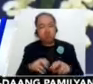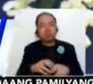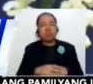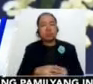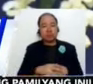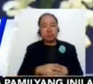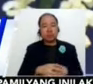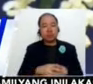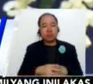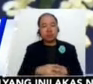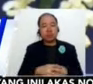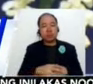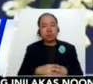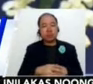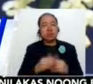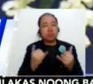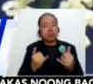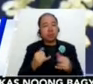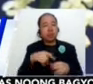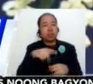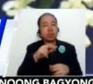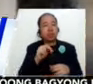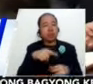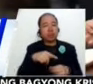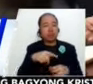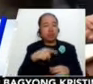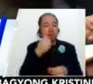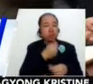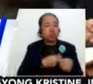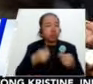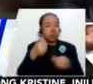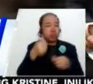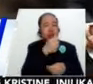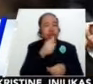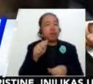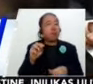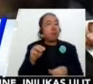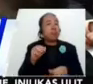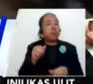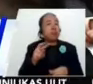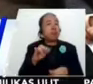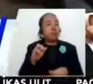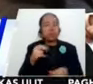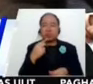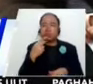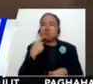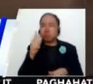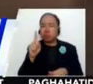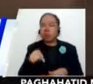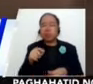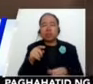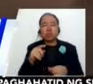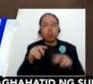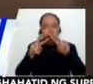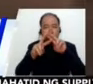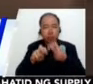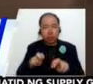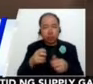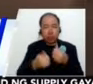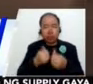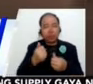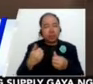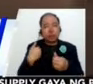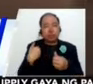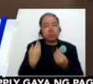Katunayan, iniutos na ni PNP Chief Romel Francisco Marbil na halungkatin ang mga di naresolbang kaso ng pagpatay na iniugnay sa death